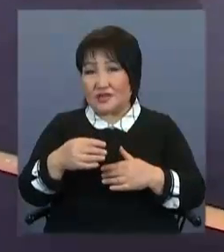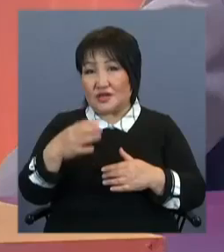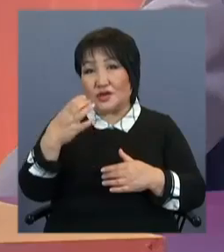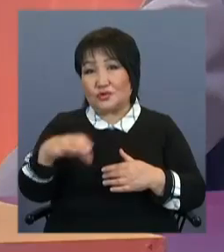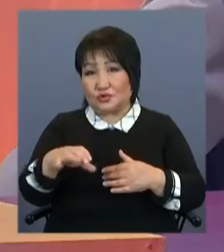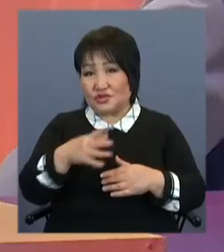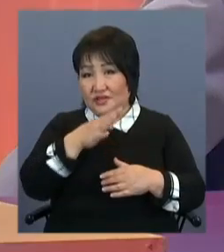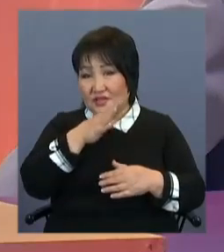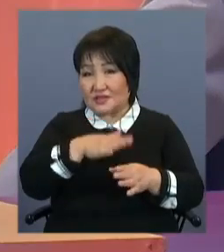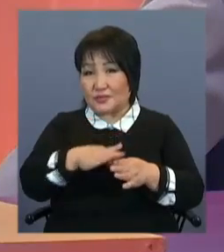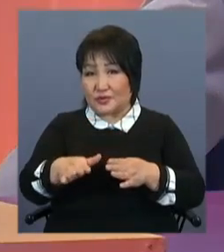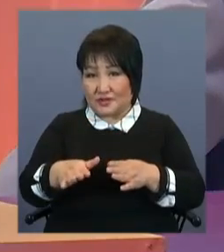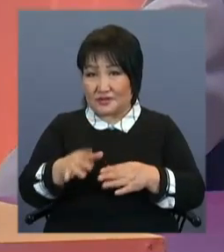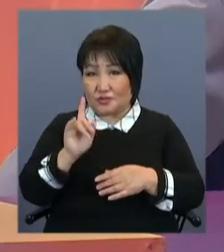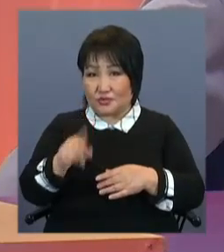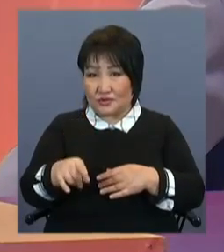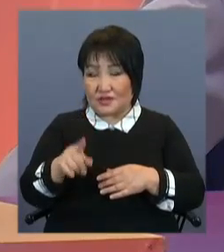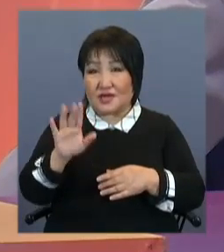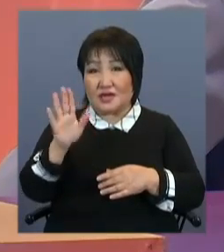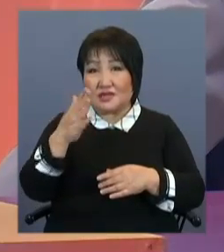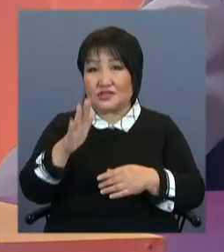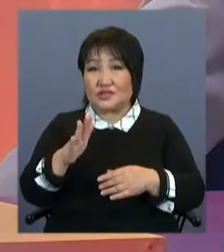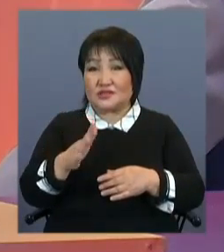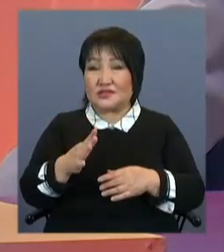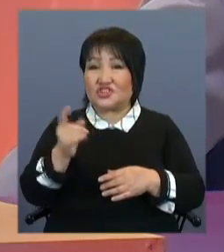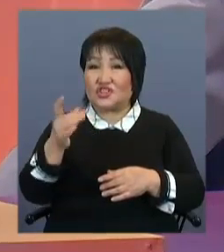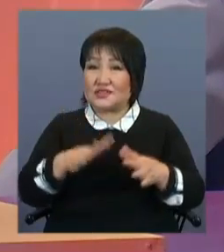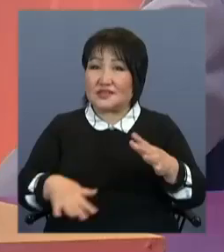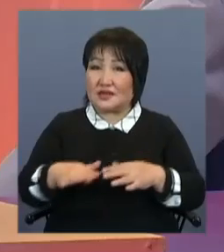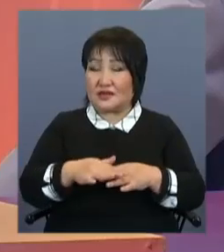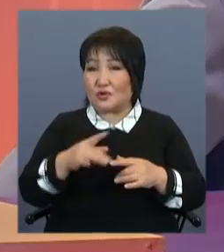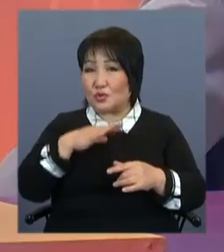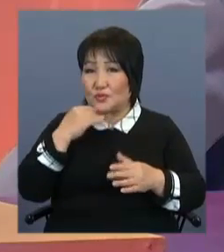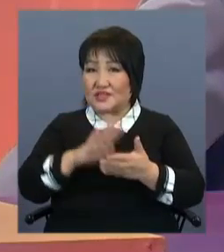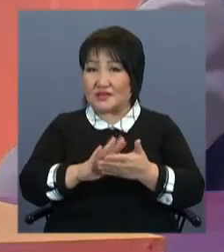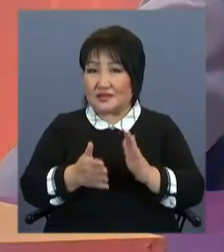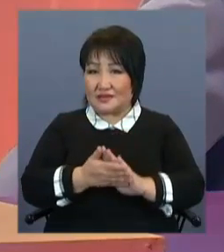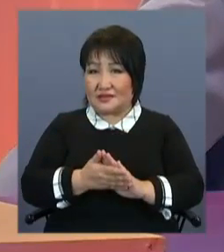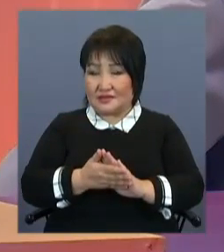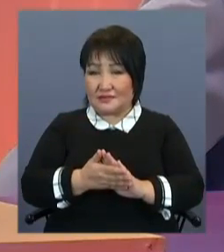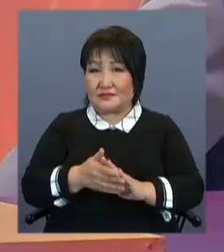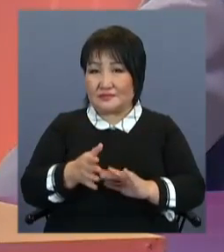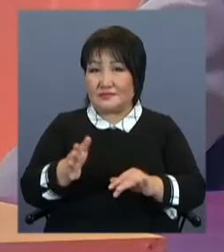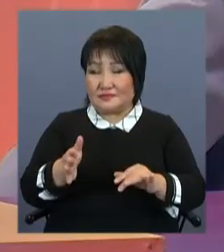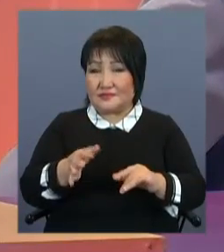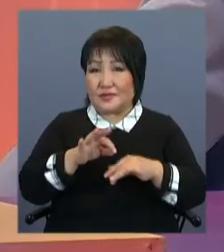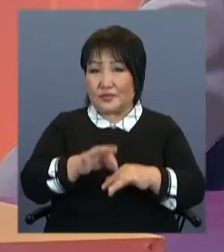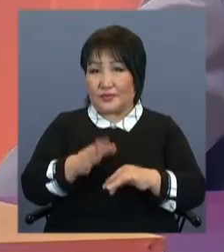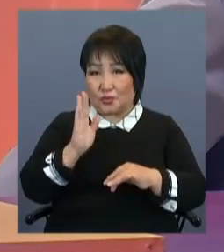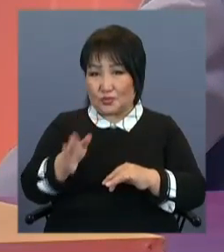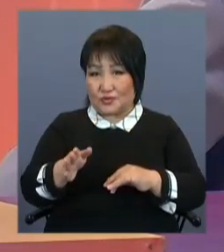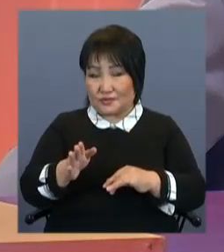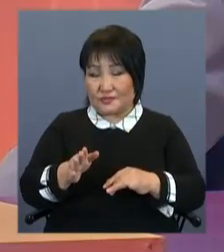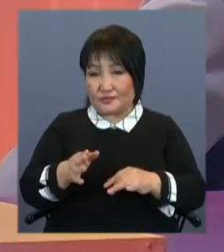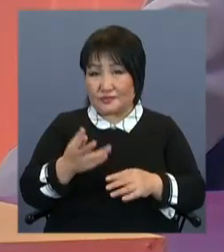ағамыздың. Шығыста көп жағдайлар жүрейінде батыр, ол үшін. Сосын біздің